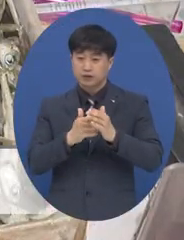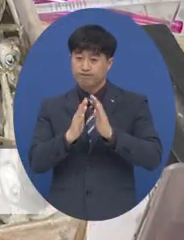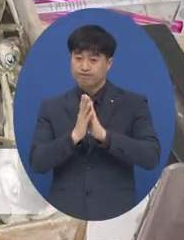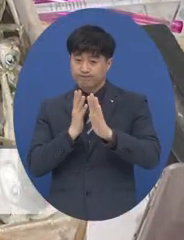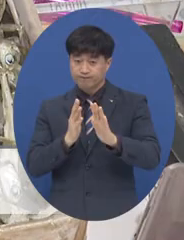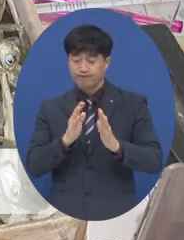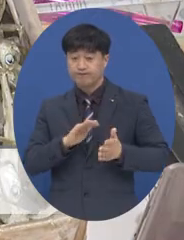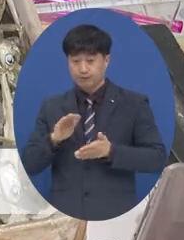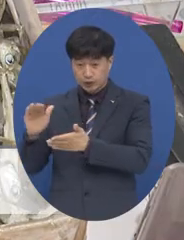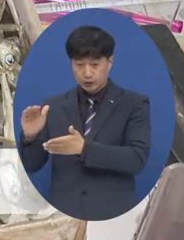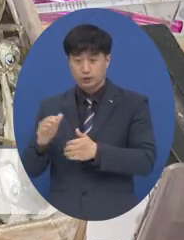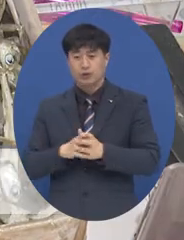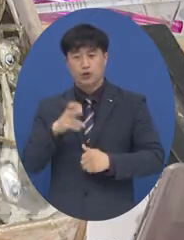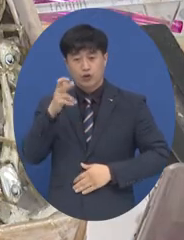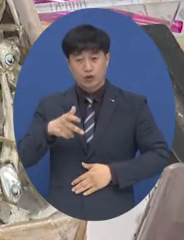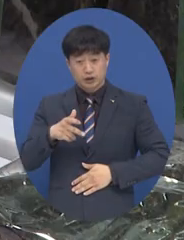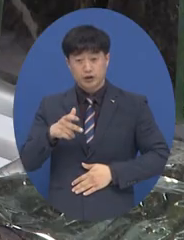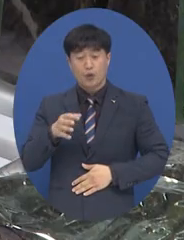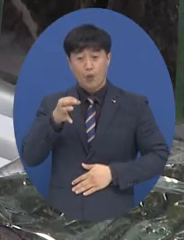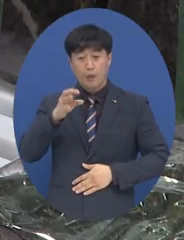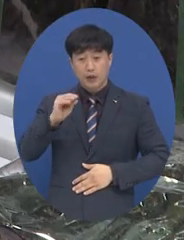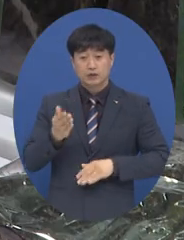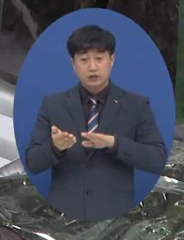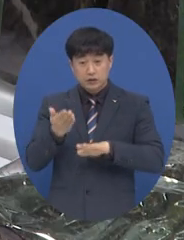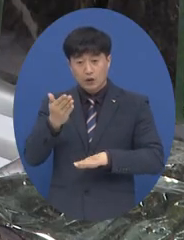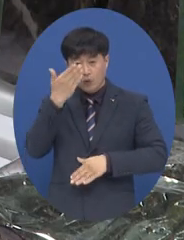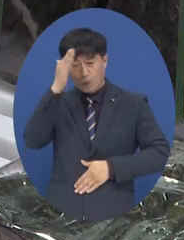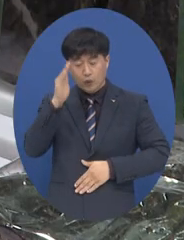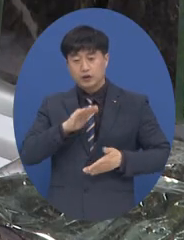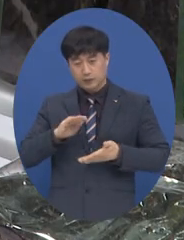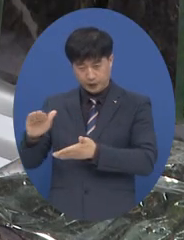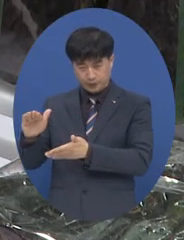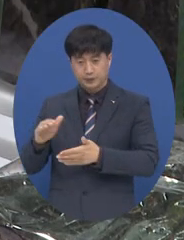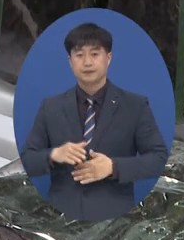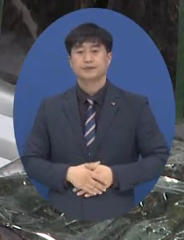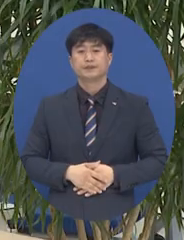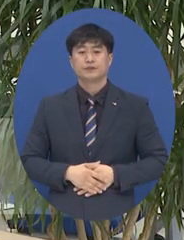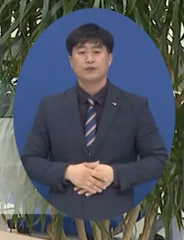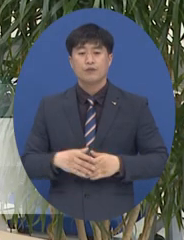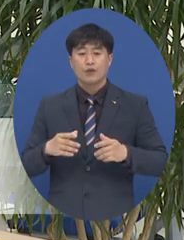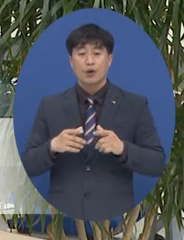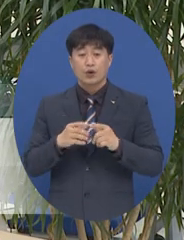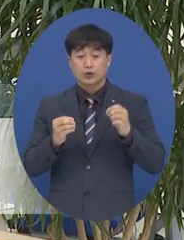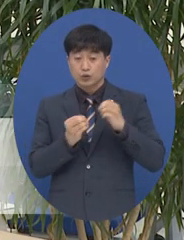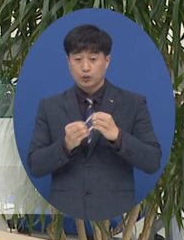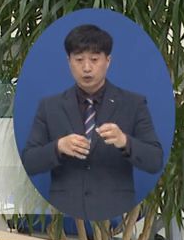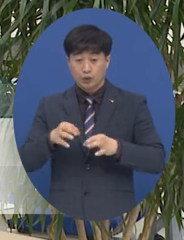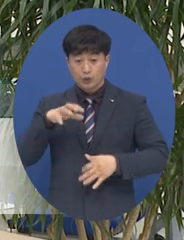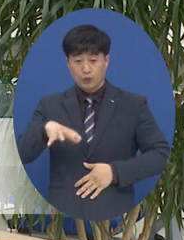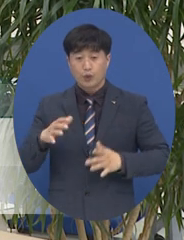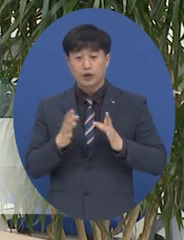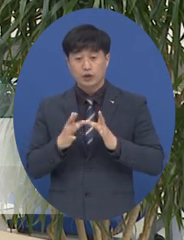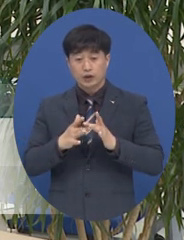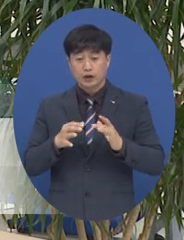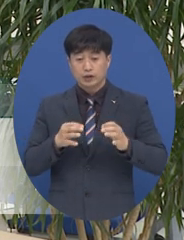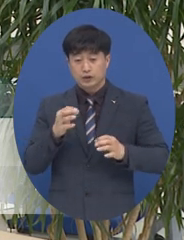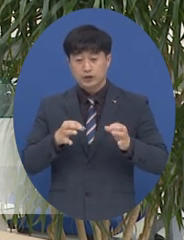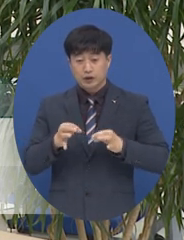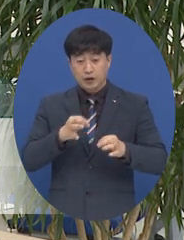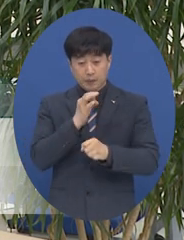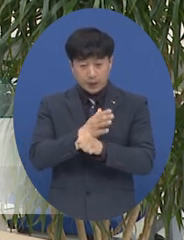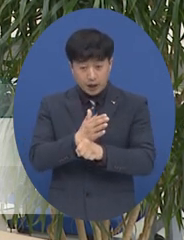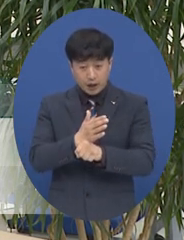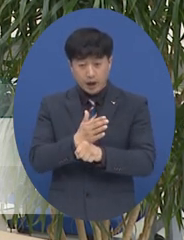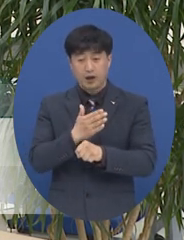배송이 이뤄집니다. 결제 금액이 5만 원 이상일 경우 무료 배송도 진행됩니다. 전통시장에도 온라인 장보기를 할수 있다는 게